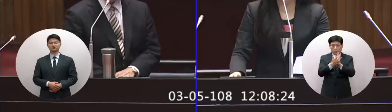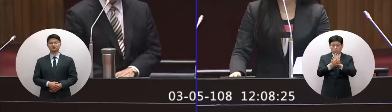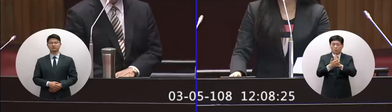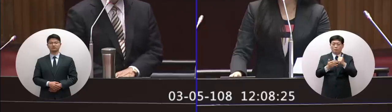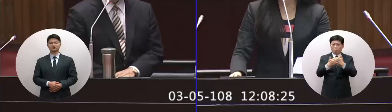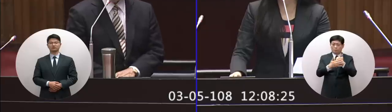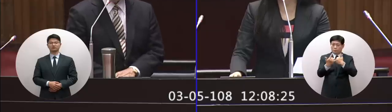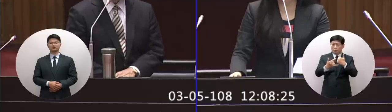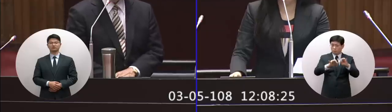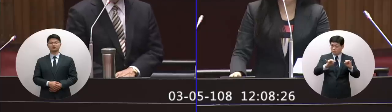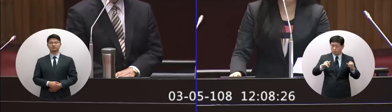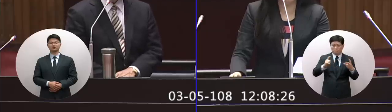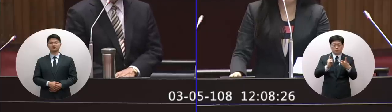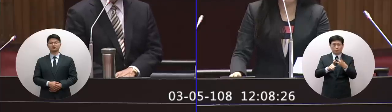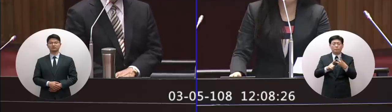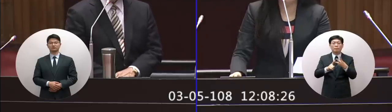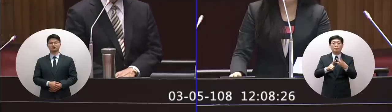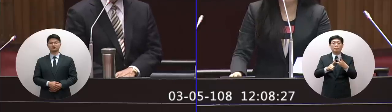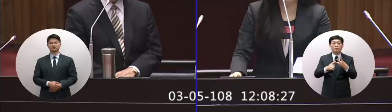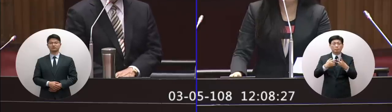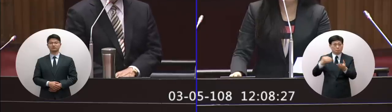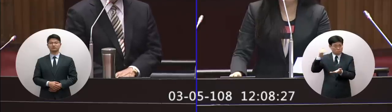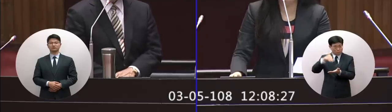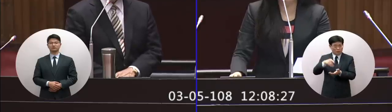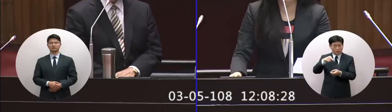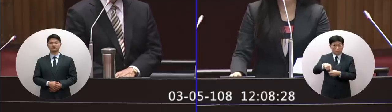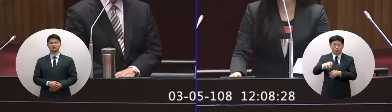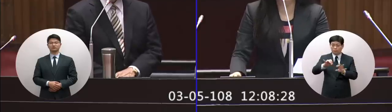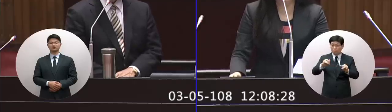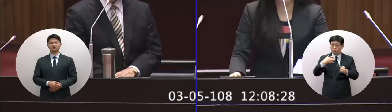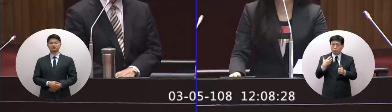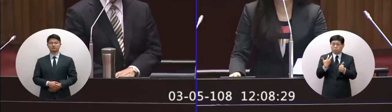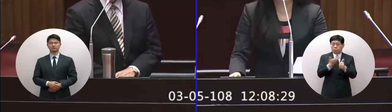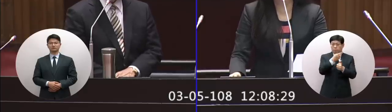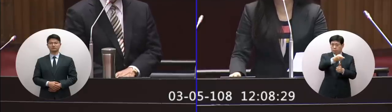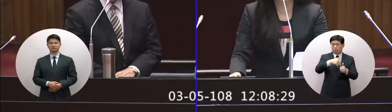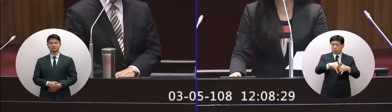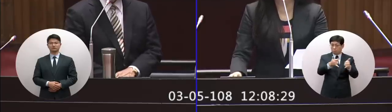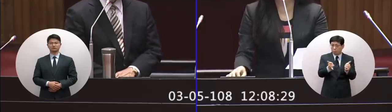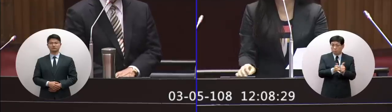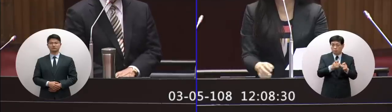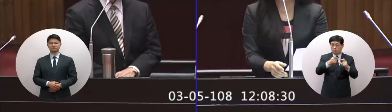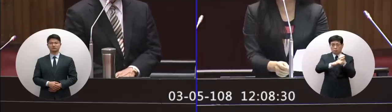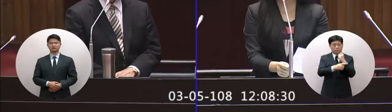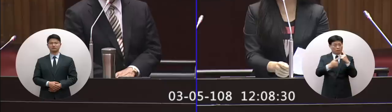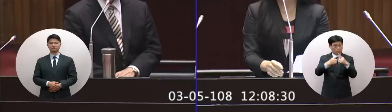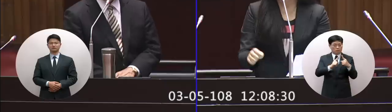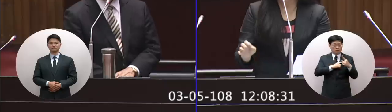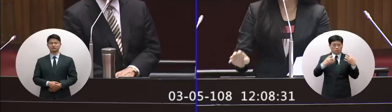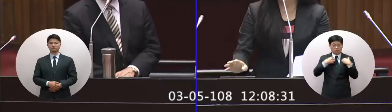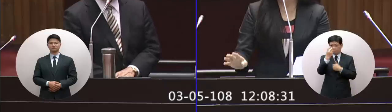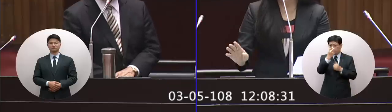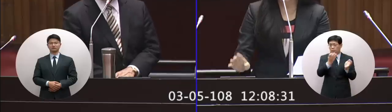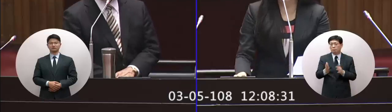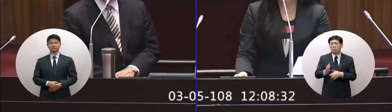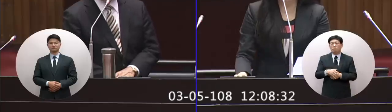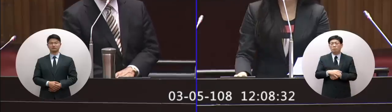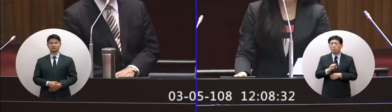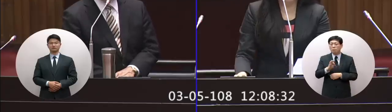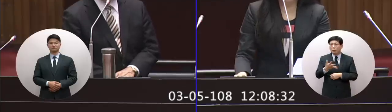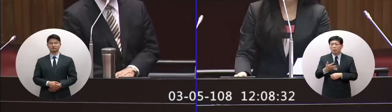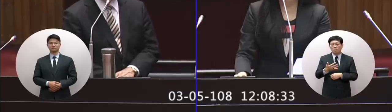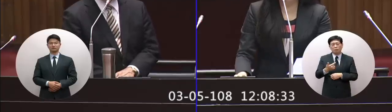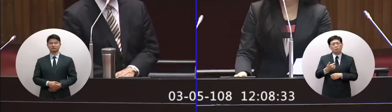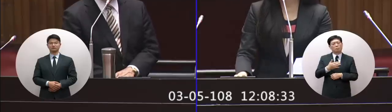地。那第三呢，就是最终由这个土地要由都兰部落公法人自主管理，因为我知